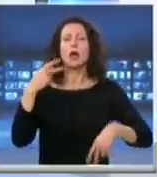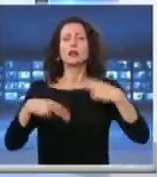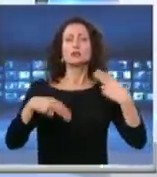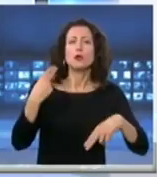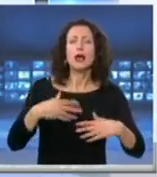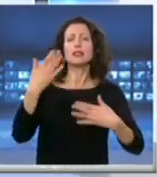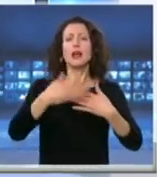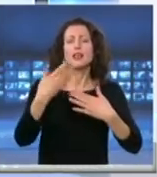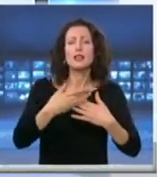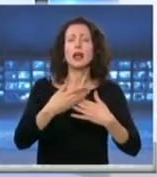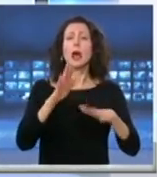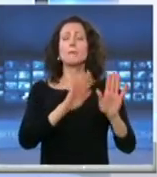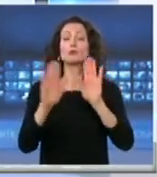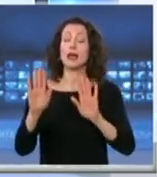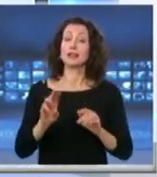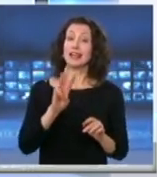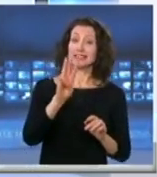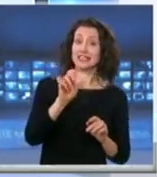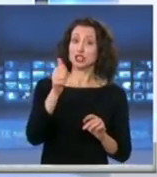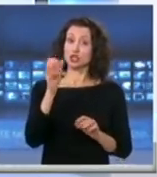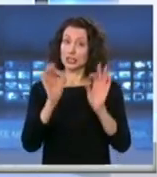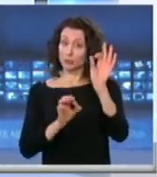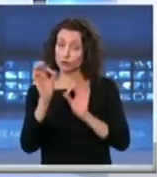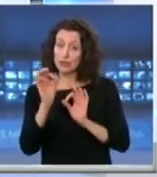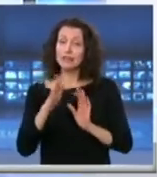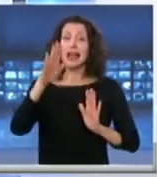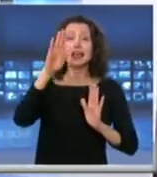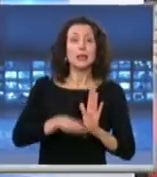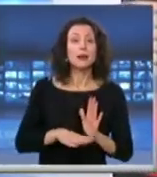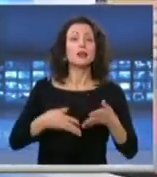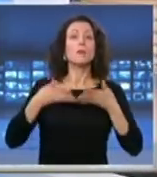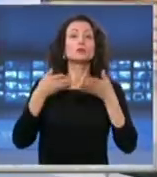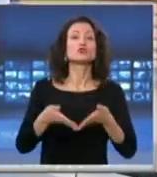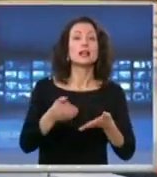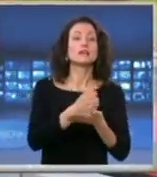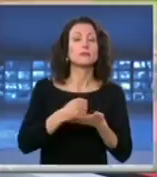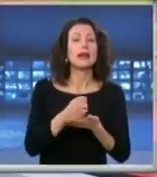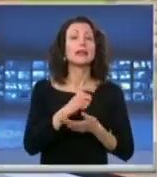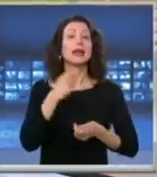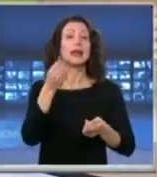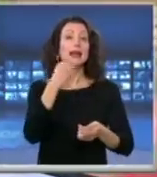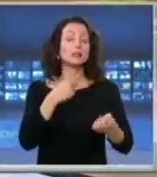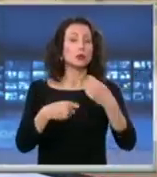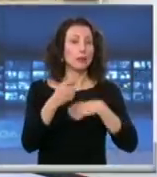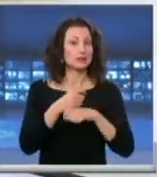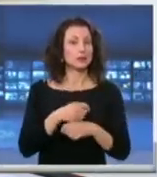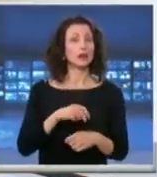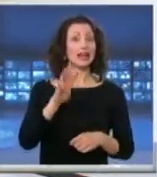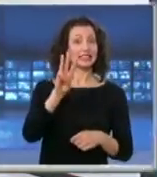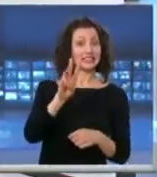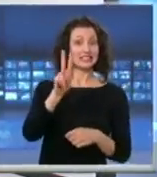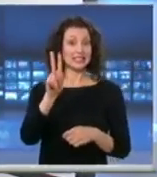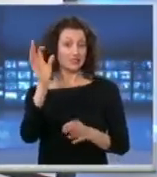киносалони. 36% е намалението при посещенията в аптеки и хранителни магазини. 32%